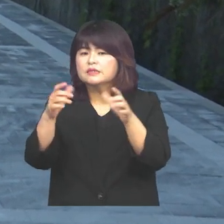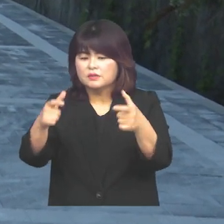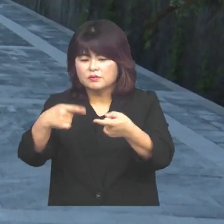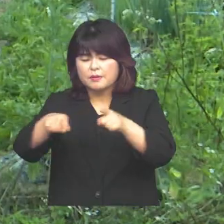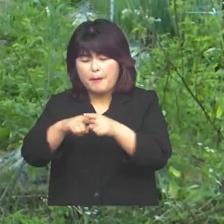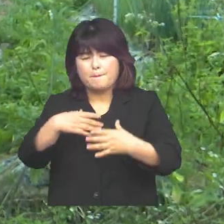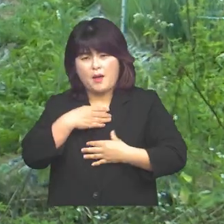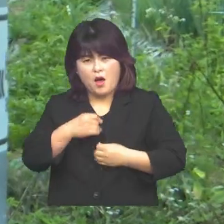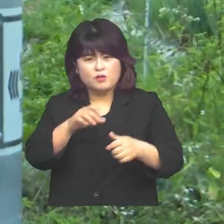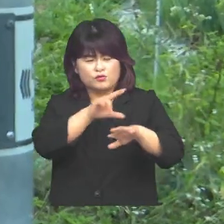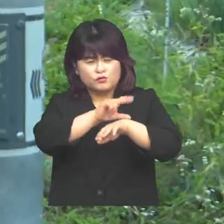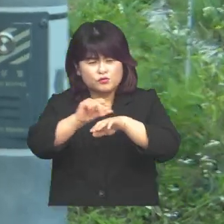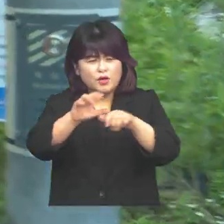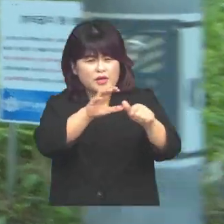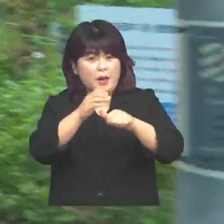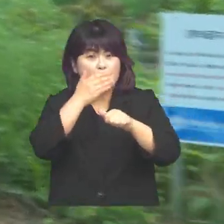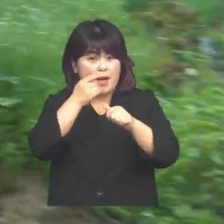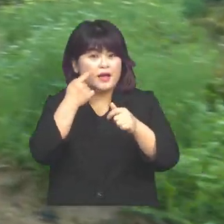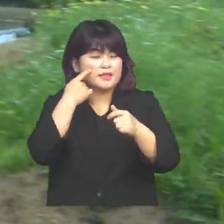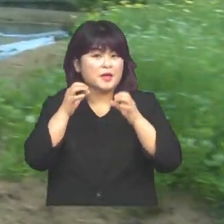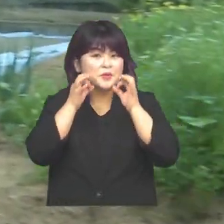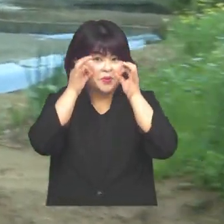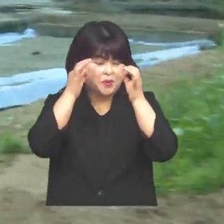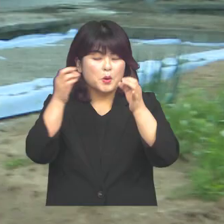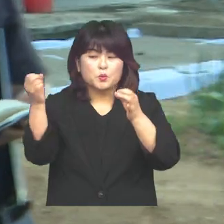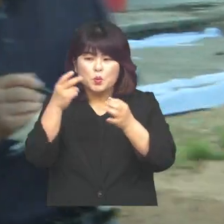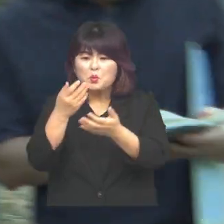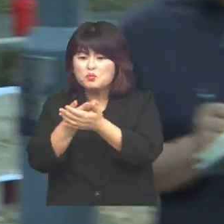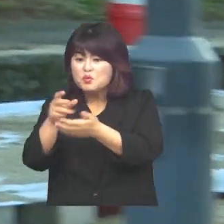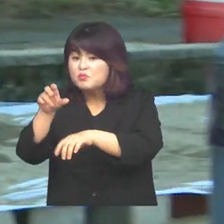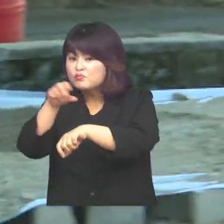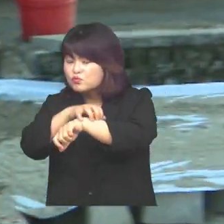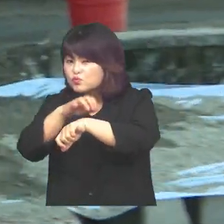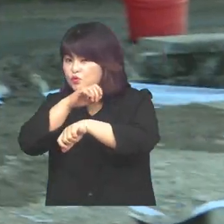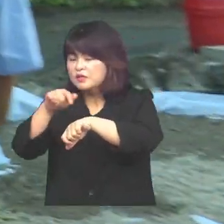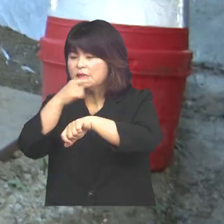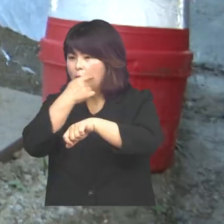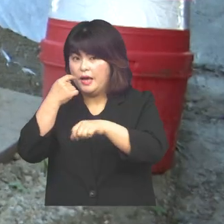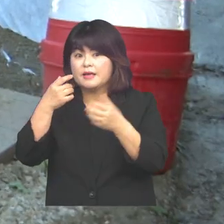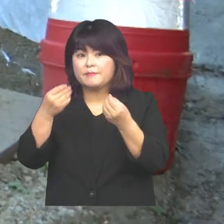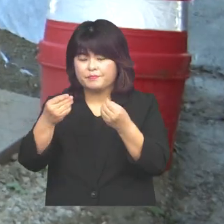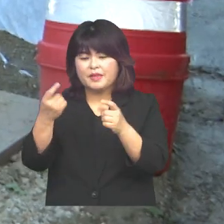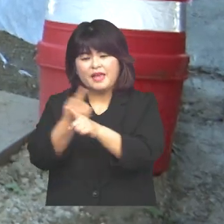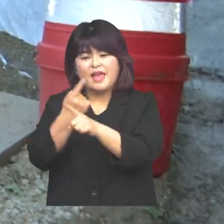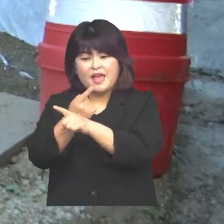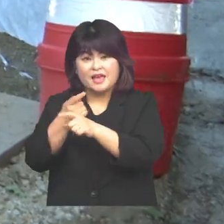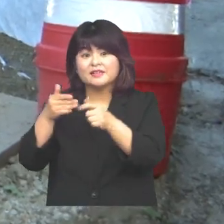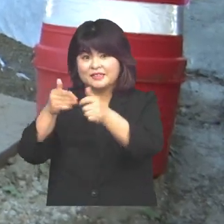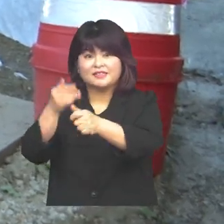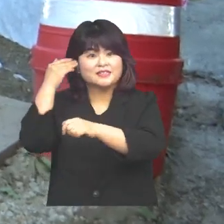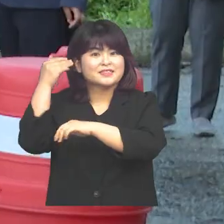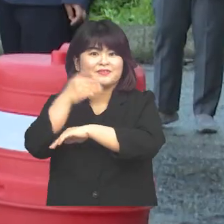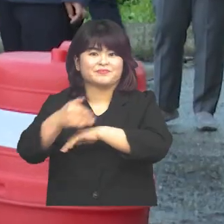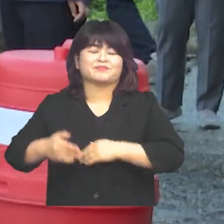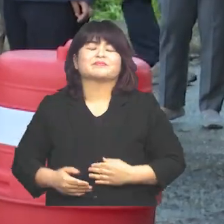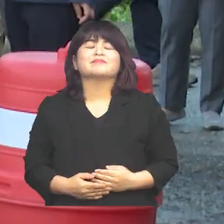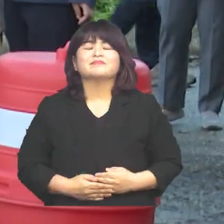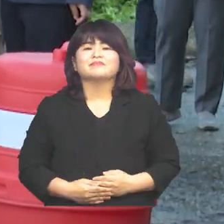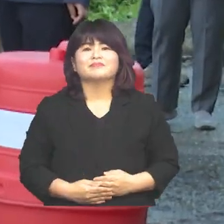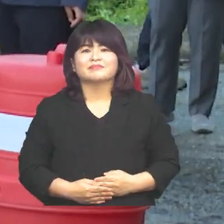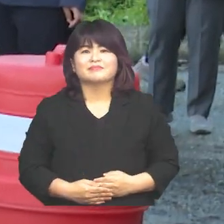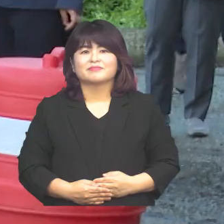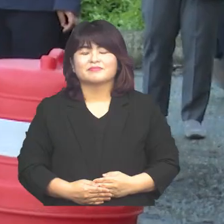이후 시민들이 편리하게 철도를 이용할 수 있도록 할 것이며 개통 직후 시민들의 불편 사항을 확인해서 개선하도록